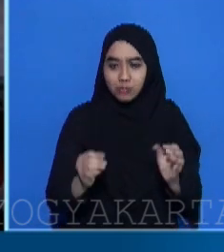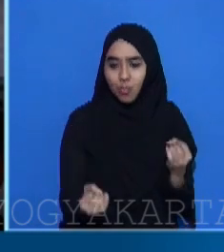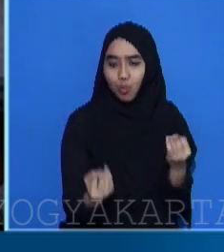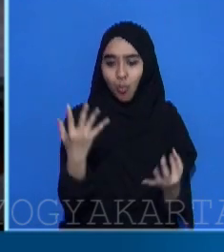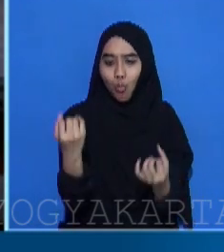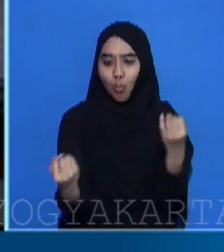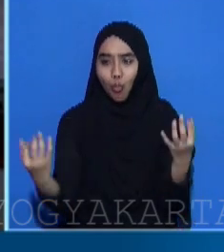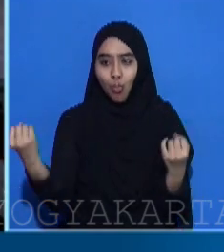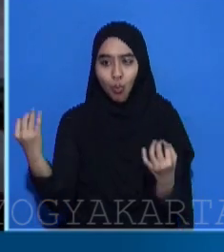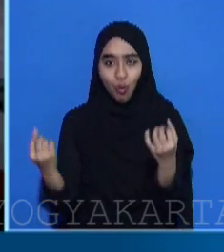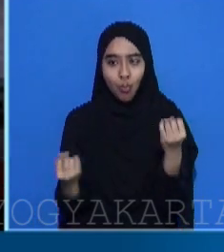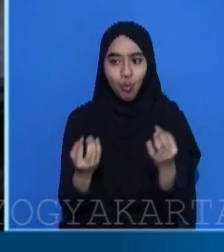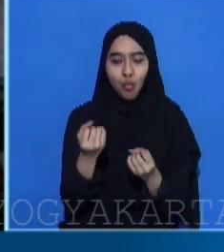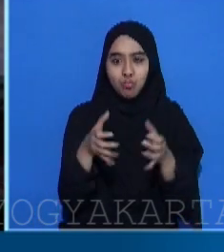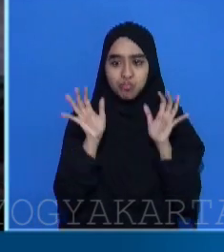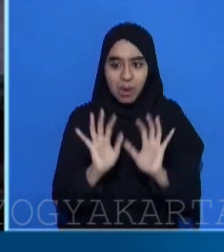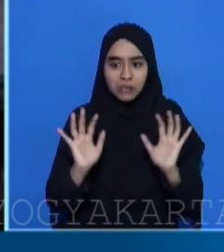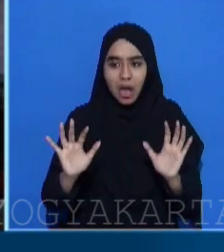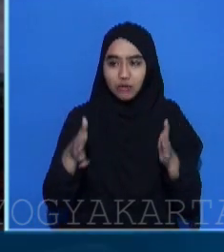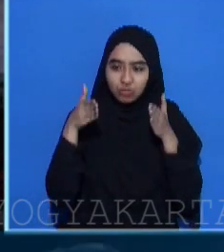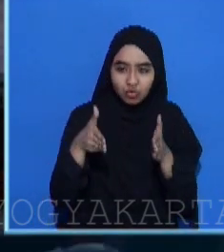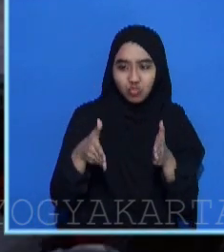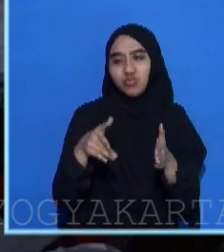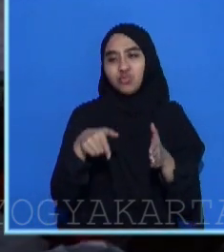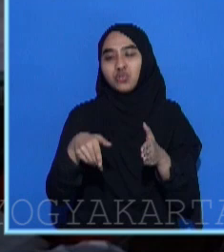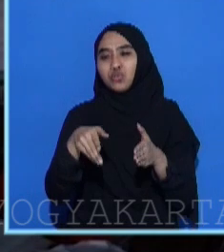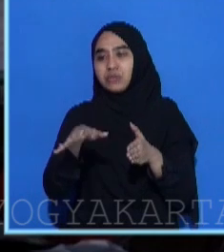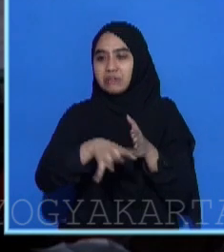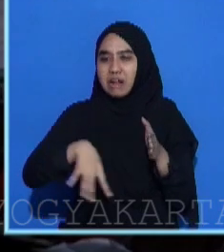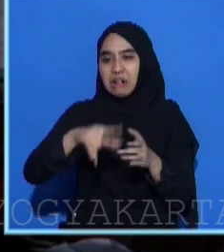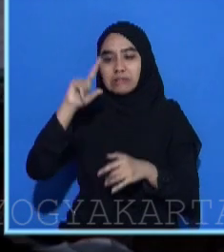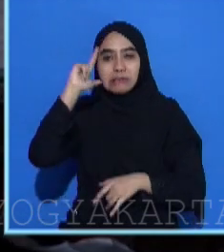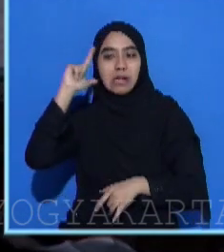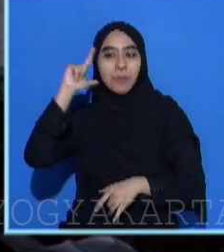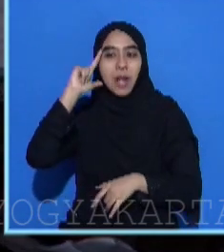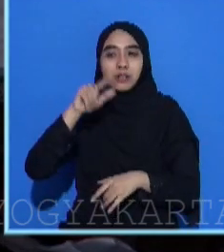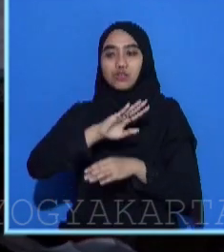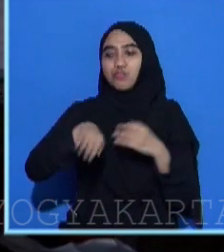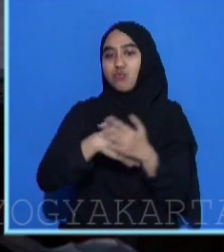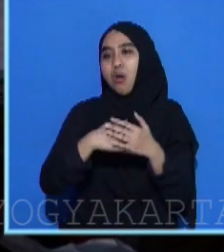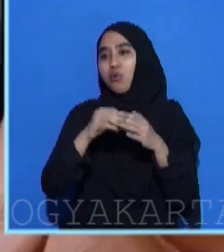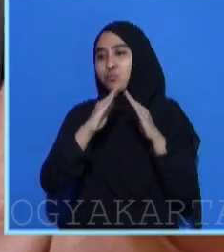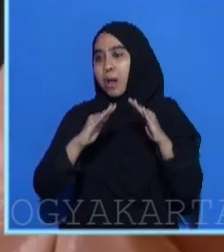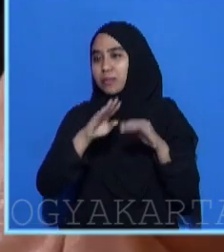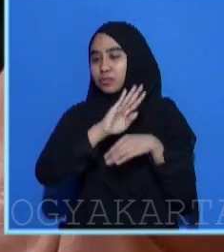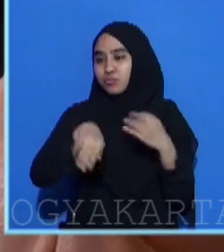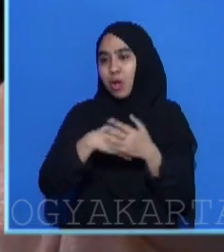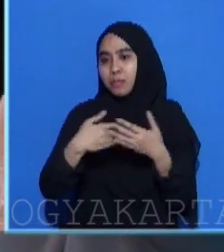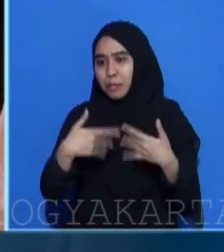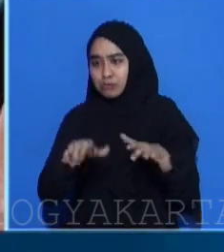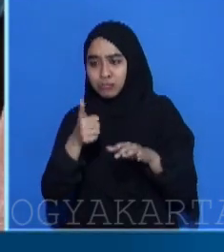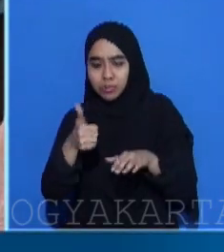Binangun khususnya yang berpusa di Dusun Tegalsari ini semua rumah sudah punya dan sudah